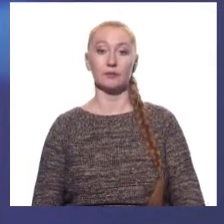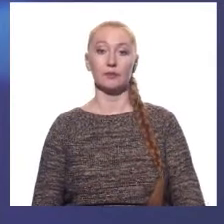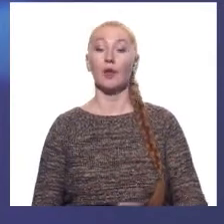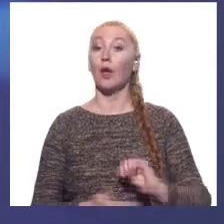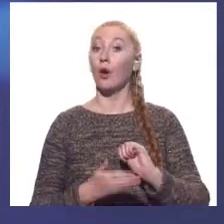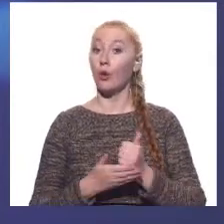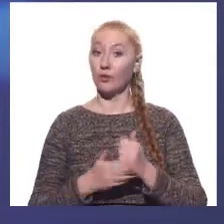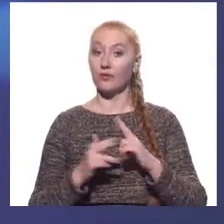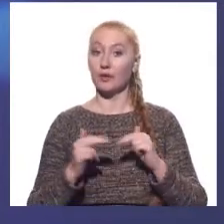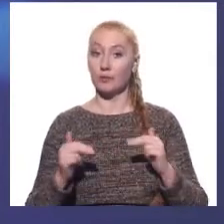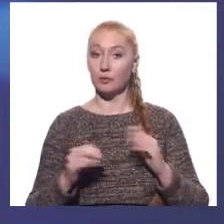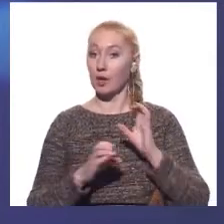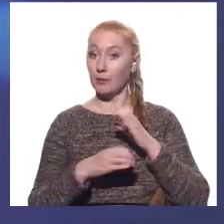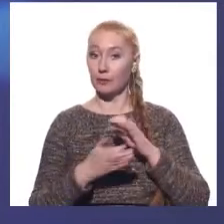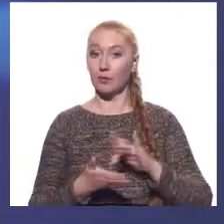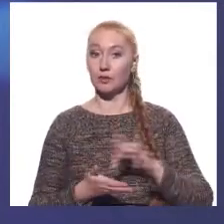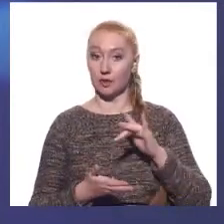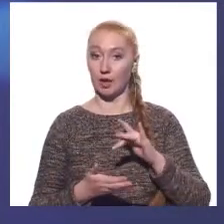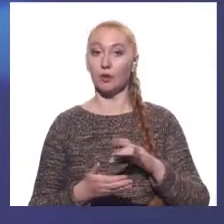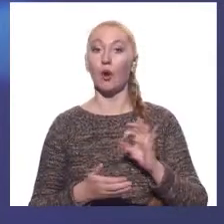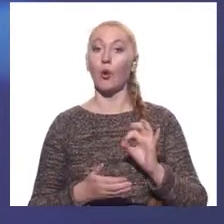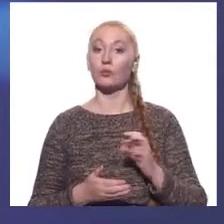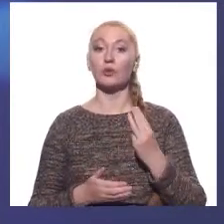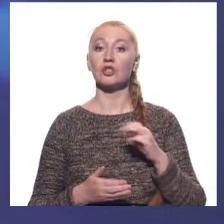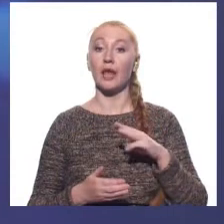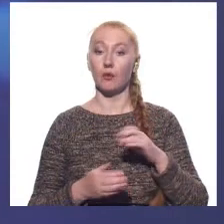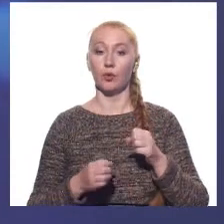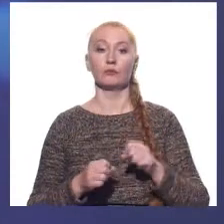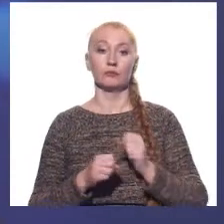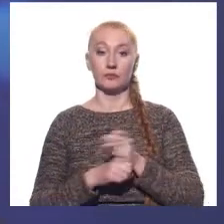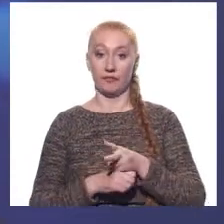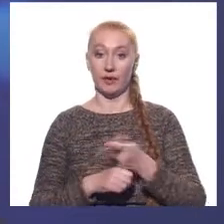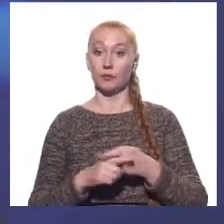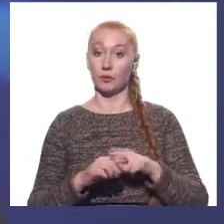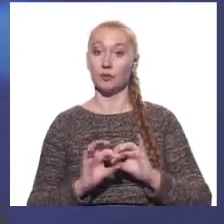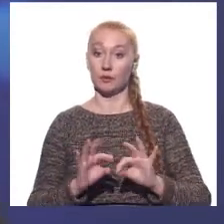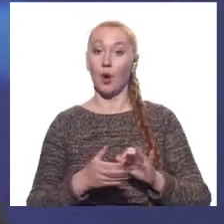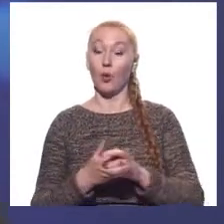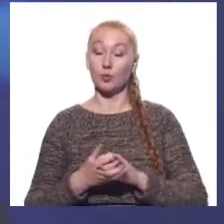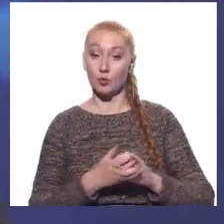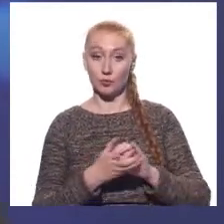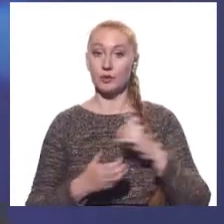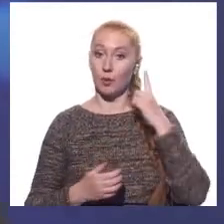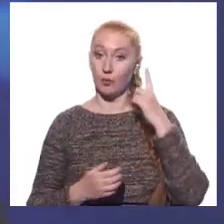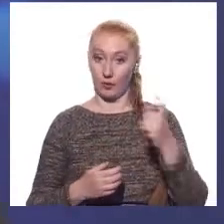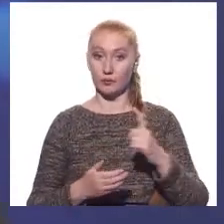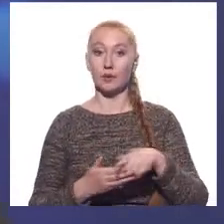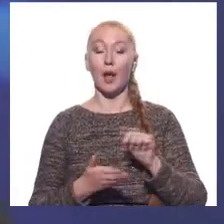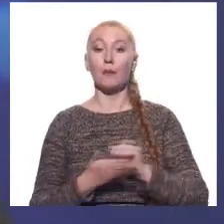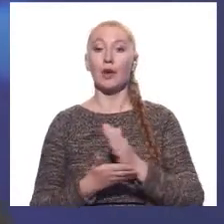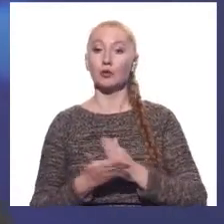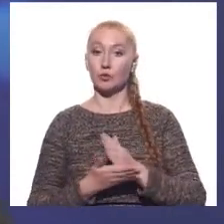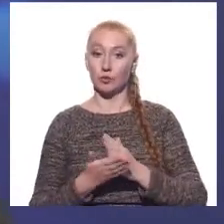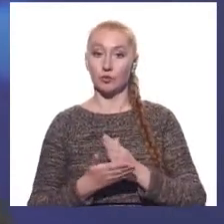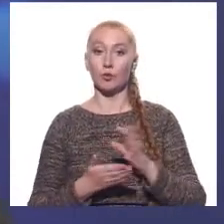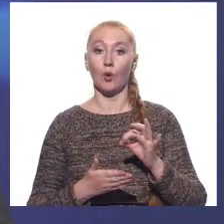Голову Дніпропетровського лабораторного центру Олександра Штепу звільнили. Про це Суспільному повідомила представниця прес-служби